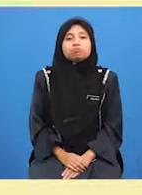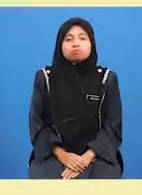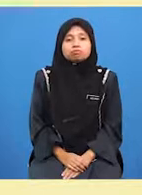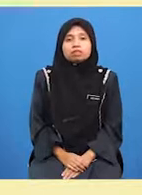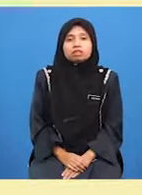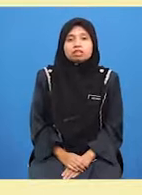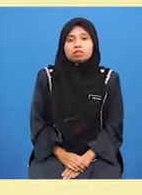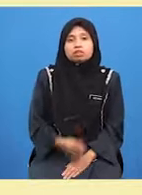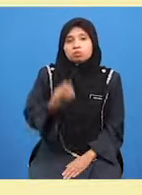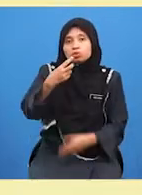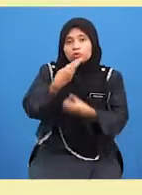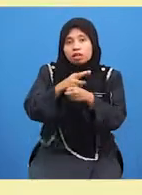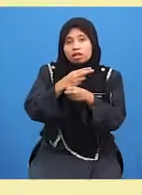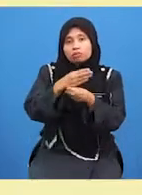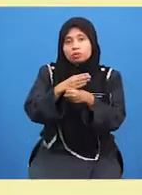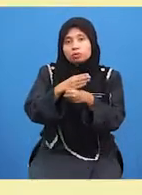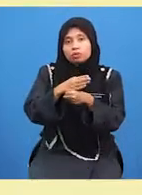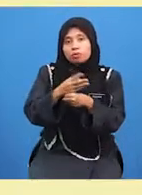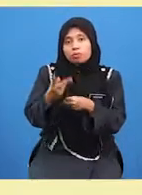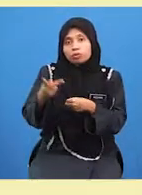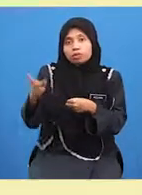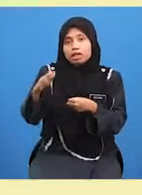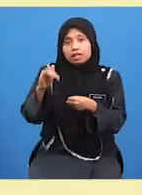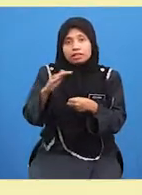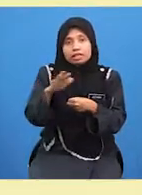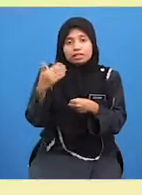Bagi reka bentuk produk yang tidak melibatkan